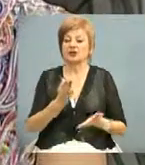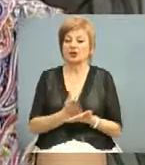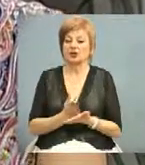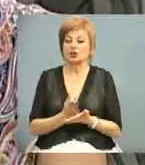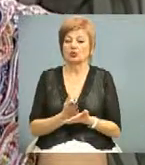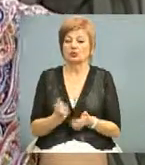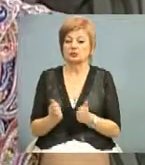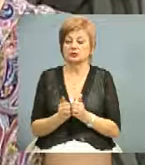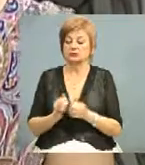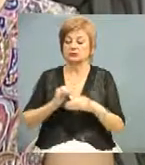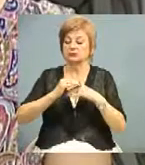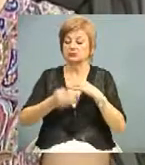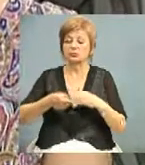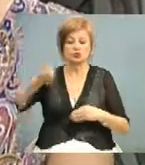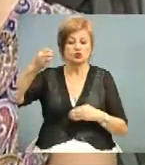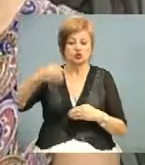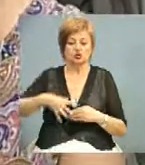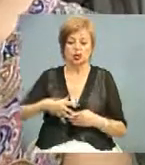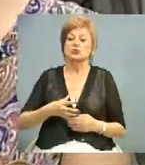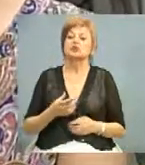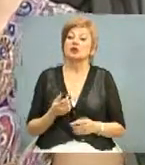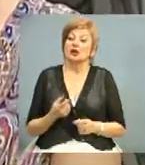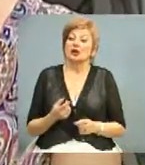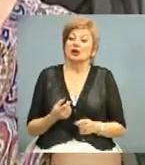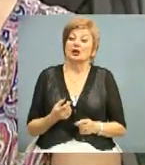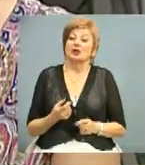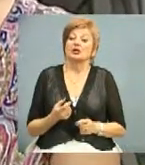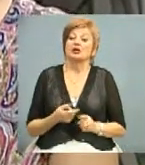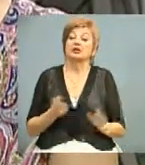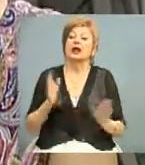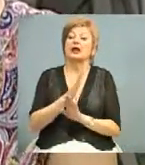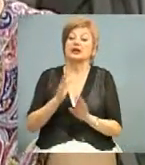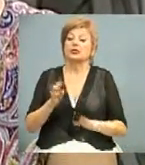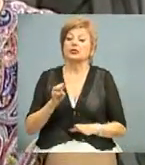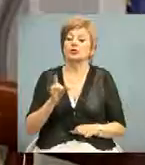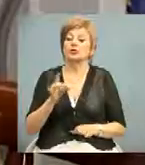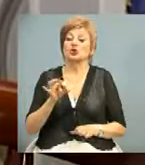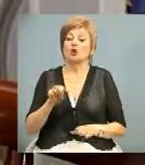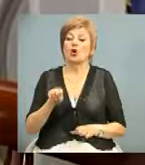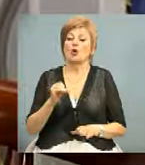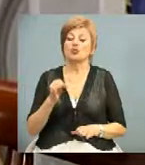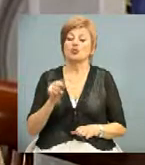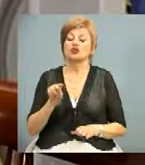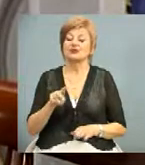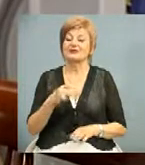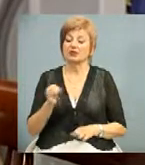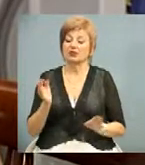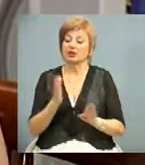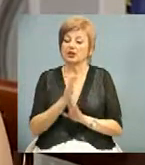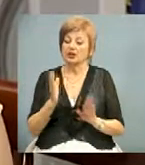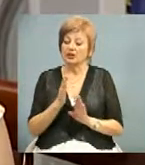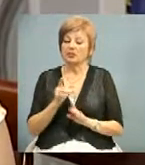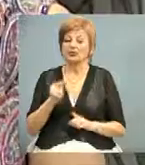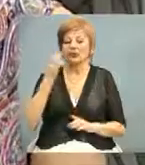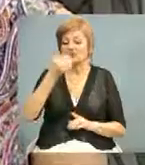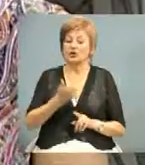майже на екваторі, так? А там дуже жарко, лінія екватору, який там клімат? Тропічний. Тропічний клімат, і таким чином в